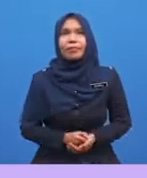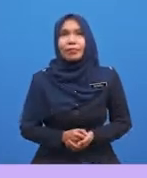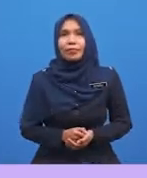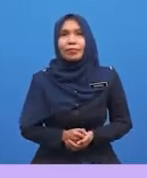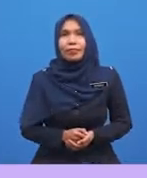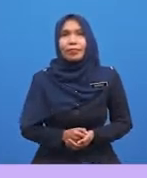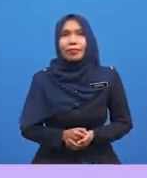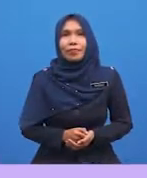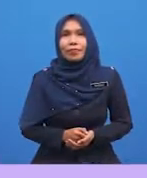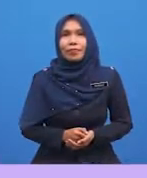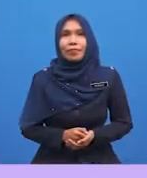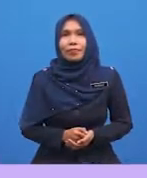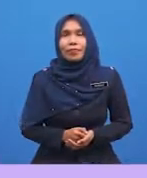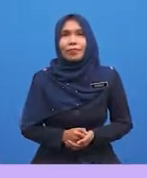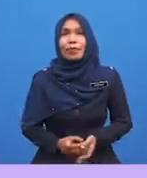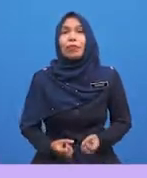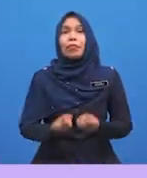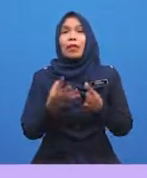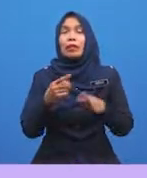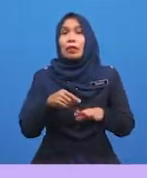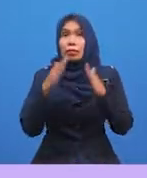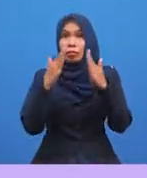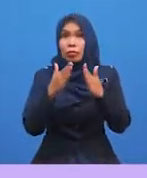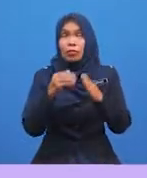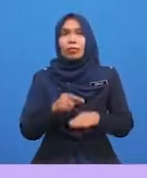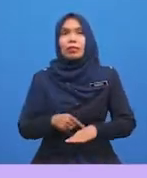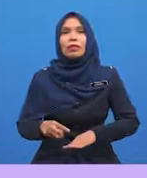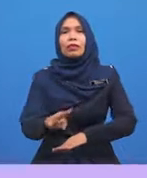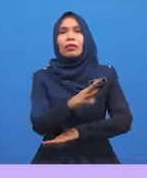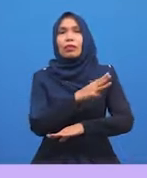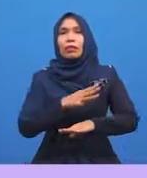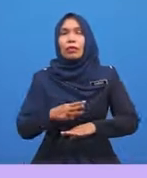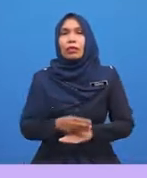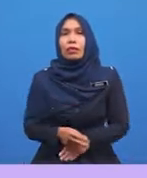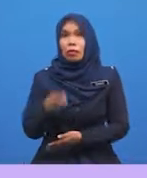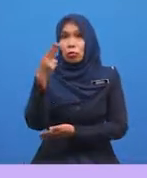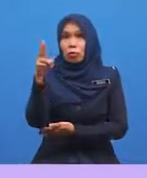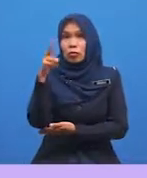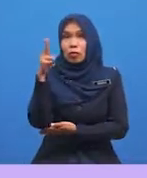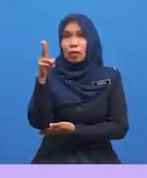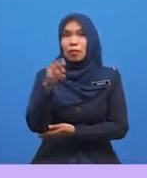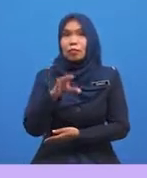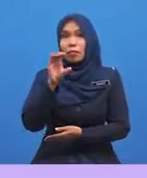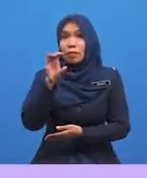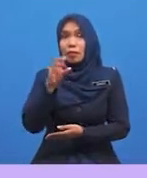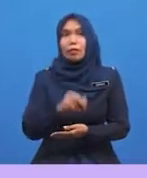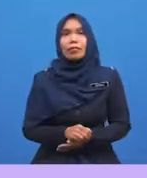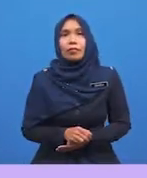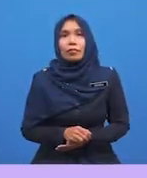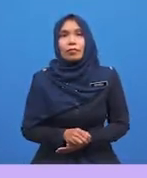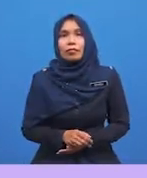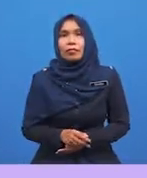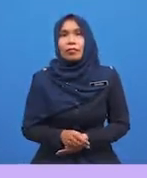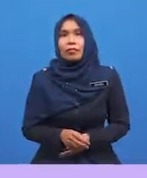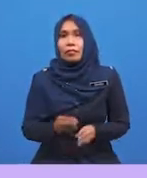Kawasan berpenduduk jarang banyak tertumpu di kawasan yang berhutan tebal dan kawasan tanah